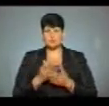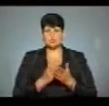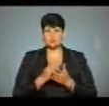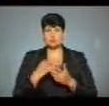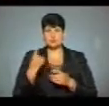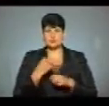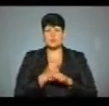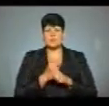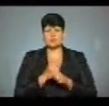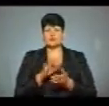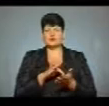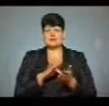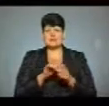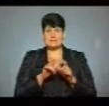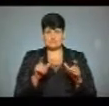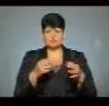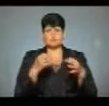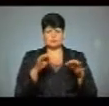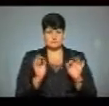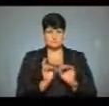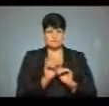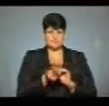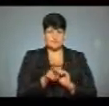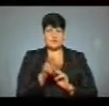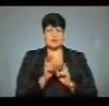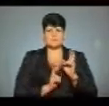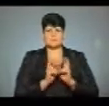обласного лабораторного центру впускають на територію